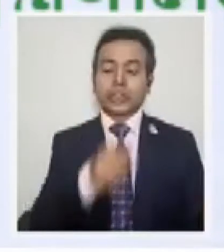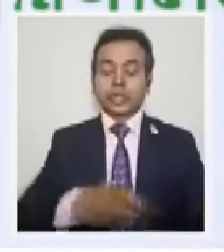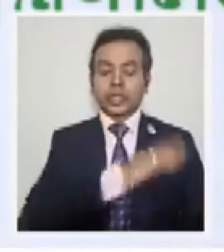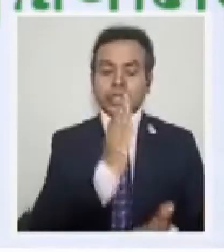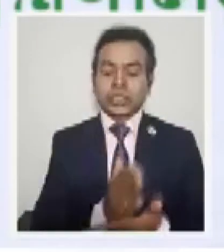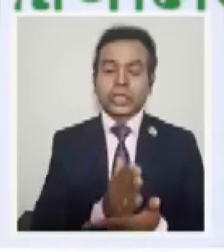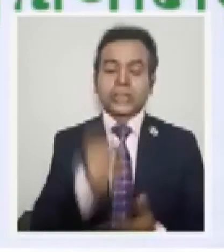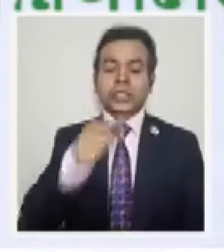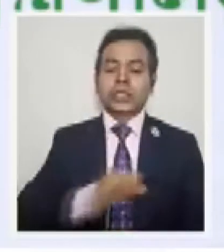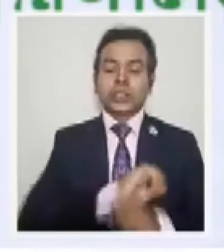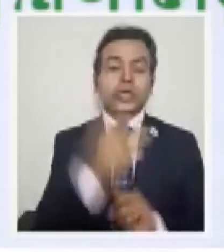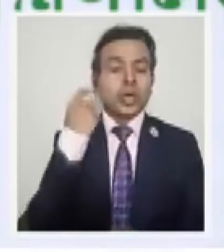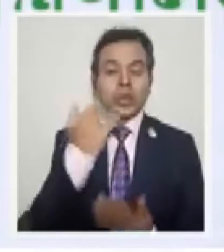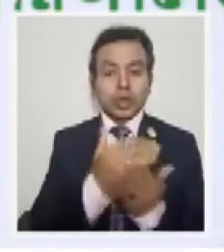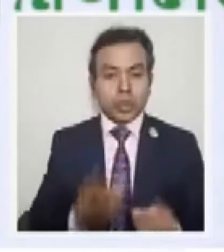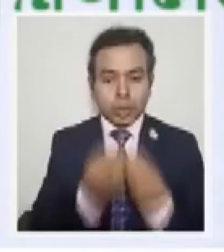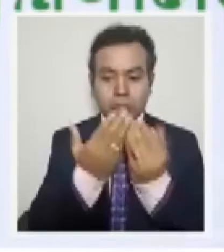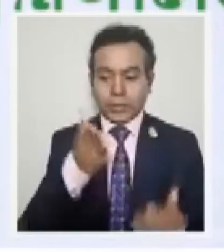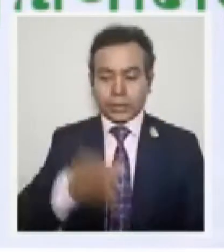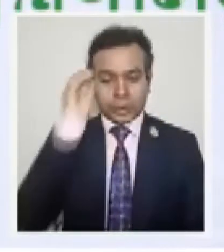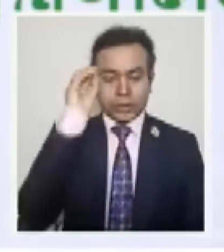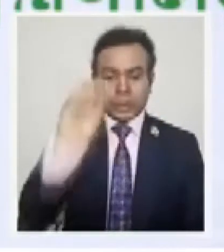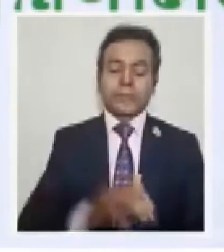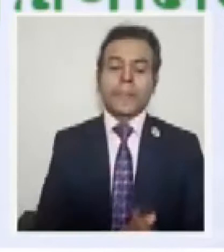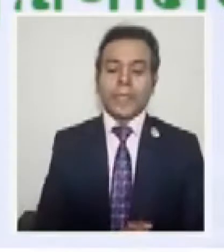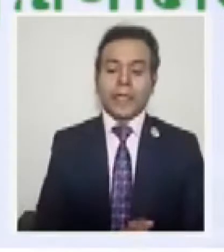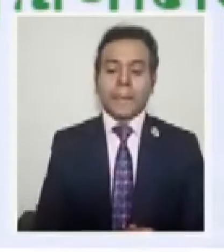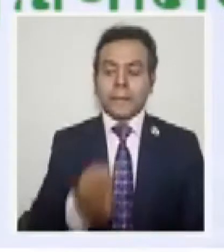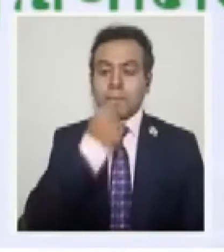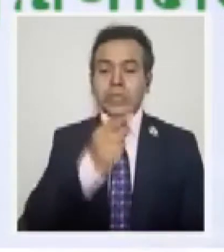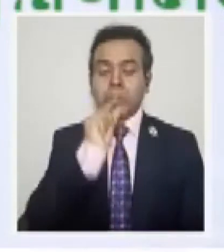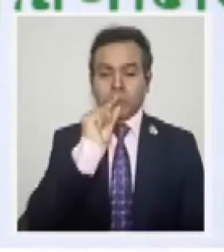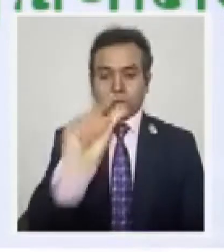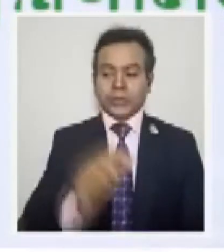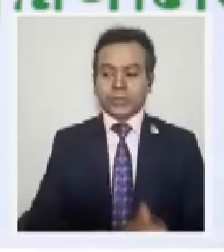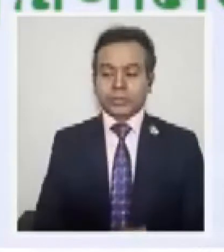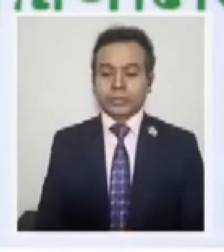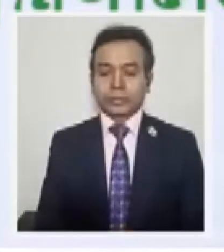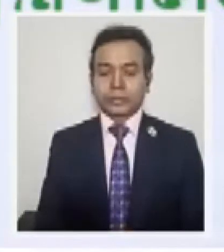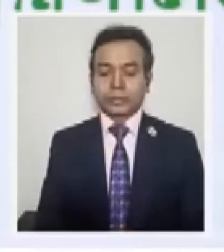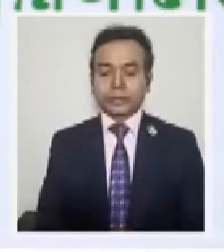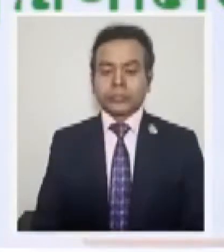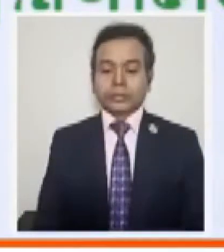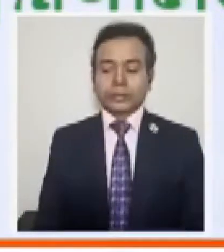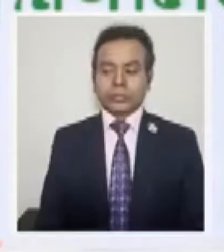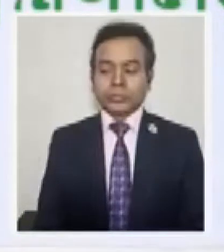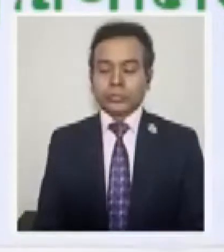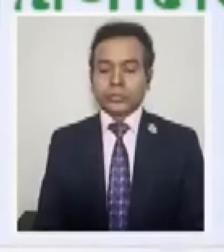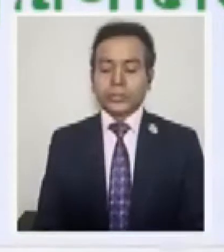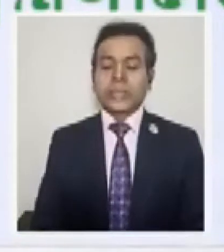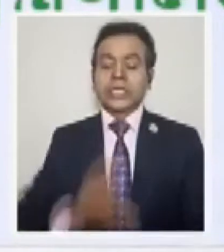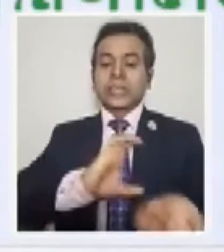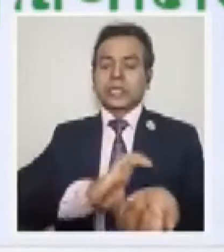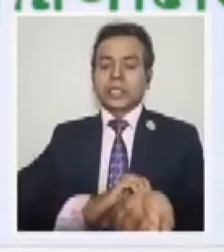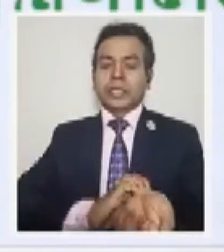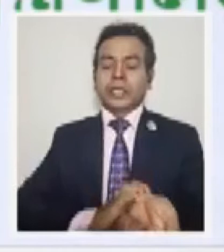আইডিসিআর এবং এটুআই সমন্বিতভাবে সর্বশেষ যে ডাটা প্রকাশ করেছে সেটা আমি আপনাদের সাথে জানাব কিছুক্ষণ পরে। তার আগে আরেকটি